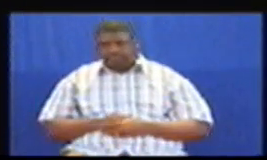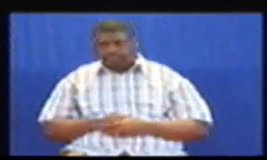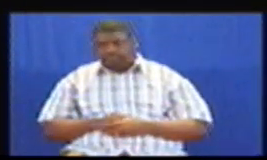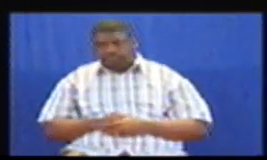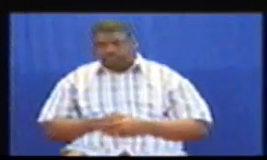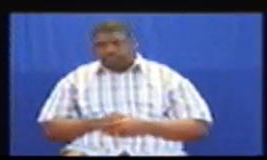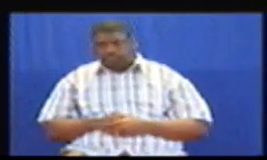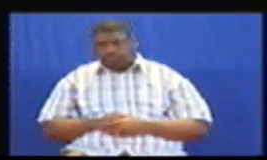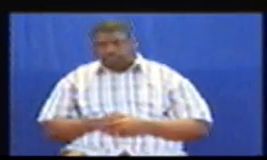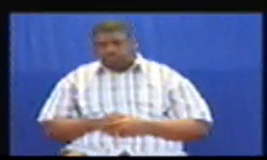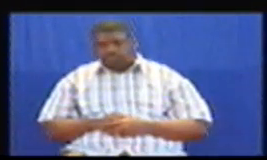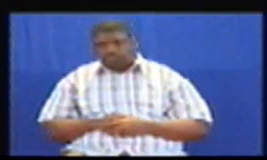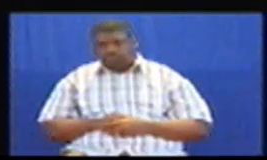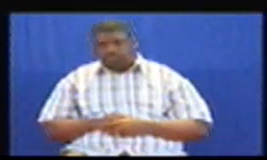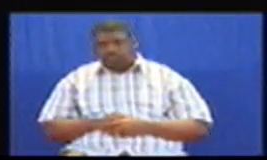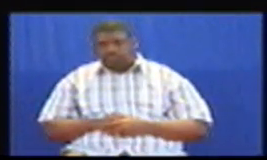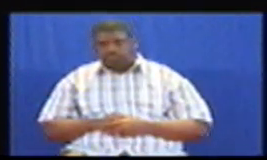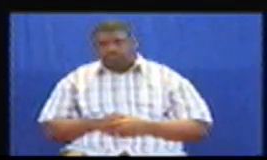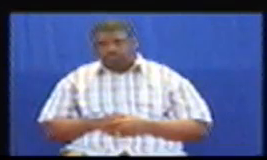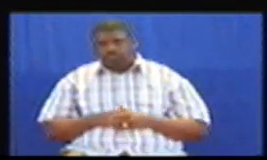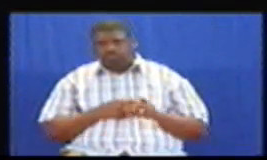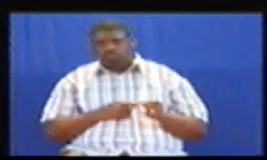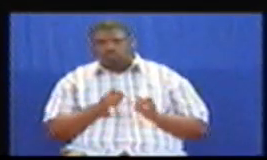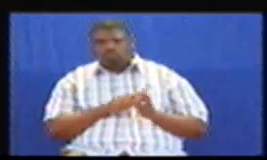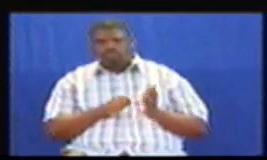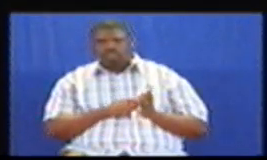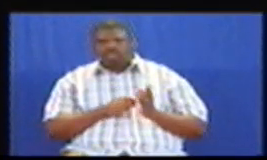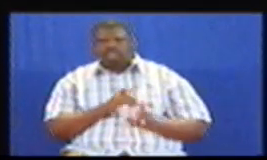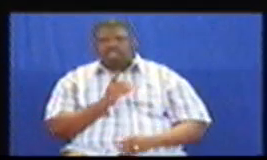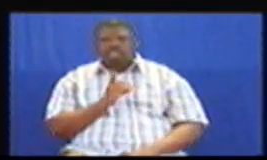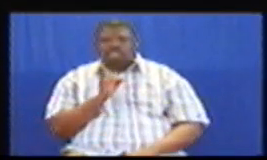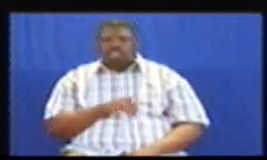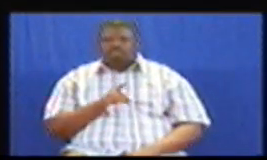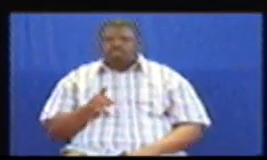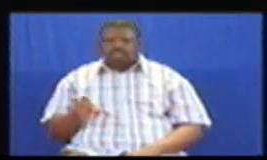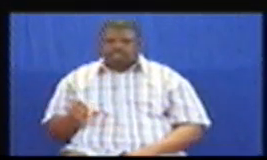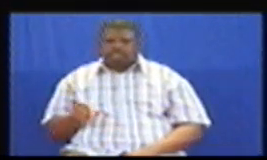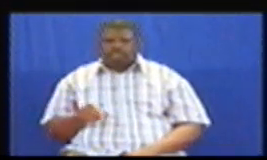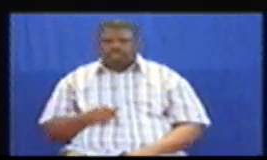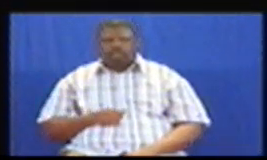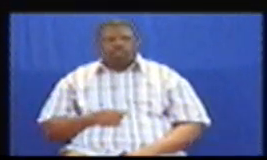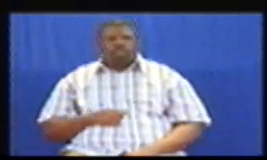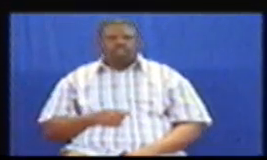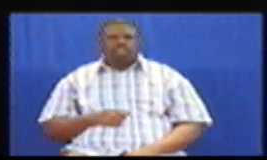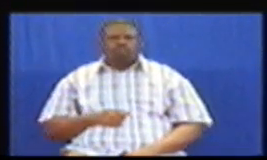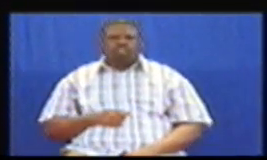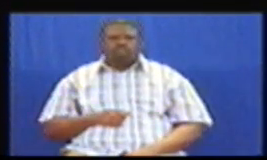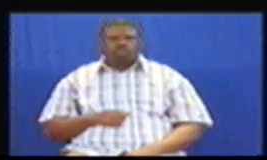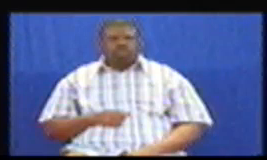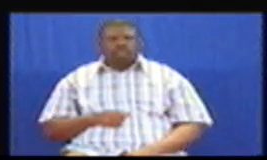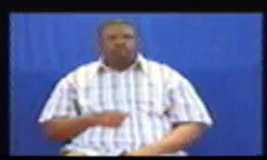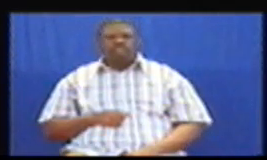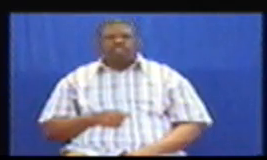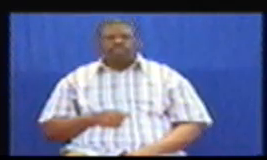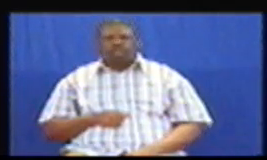mwingi sana kuishambulia ofisi ya DPP, ofisi ya mashtaka ya taifa, na